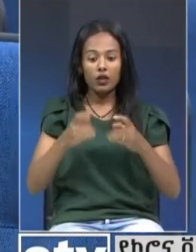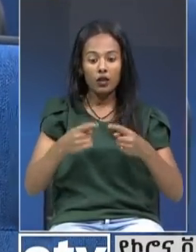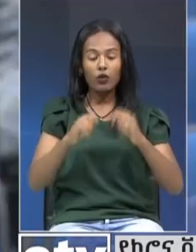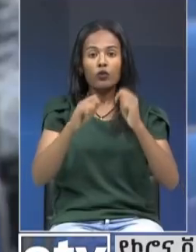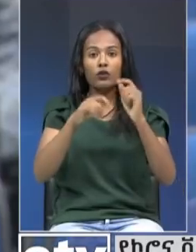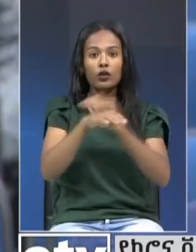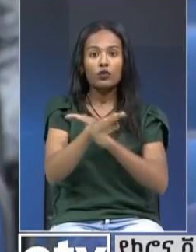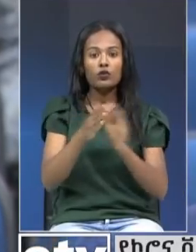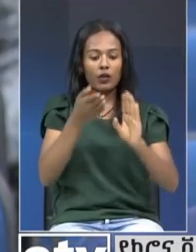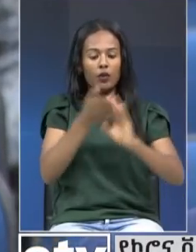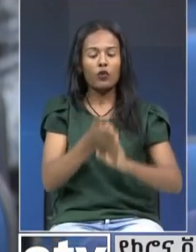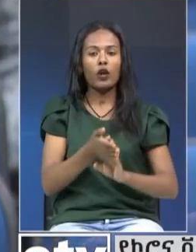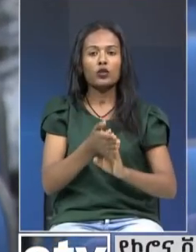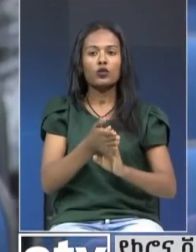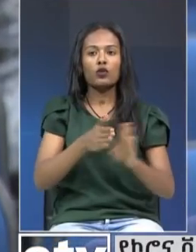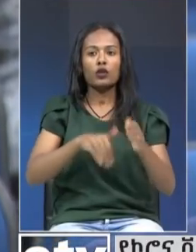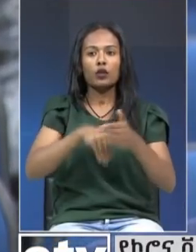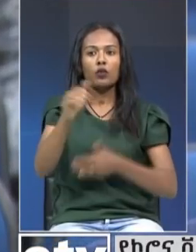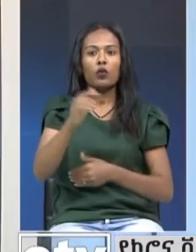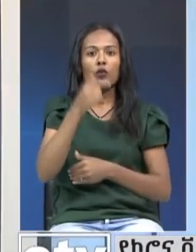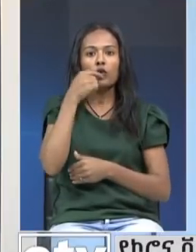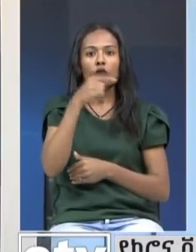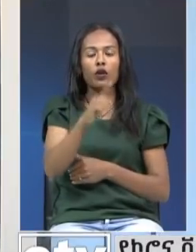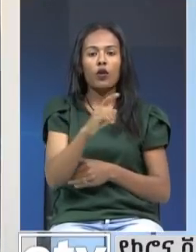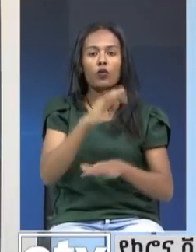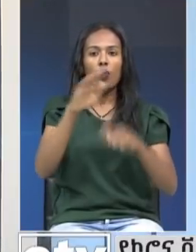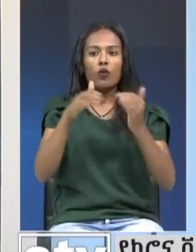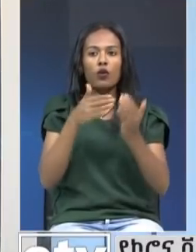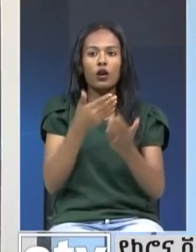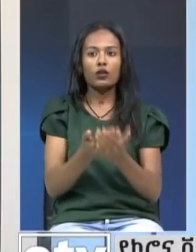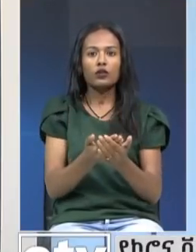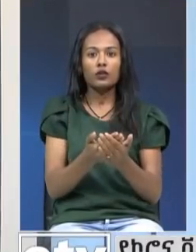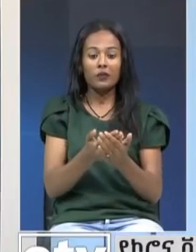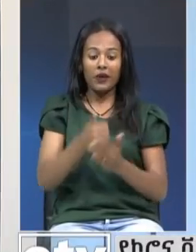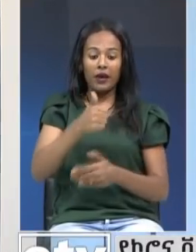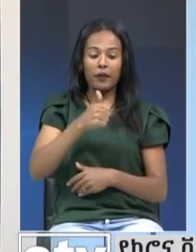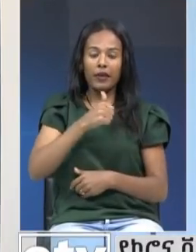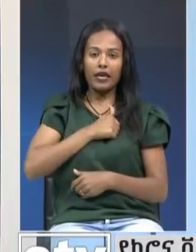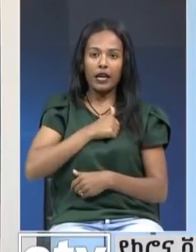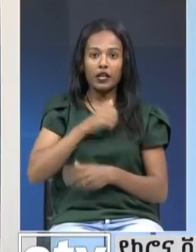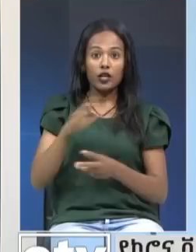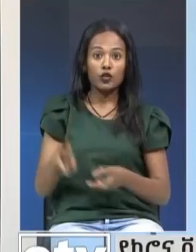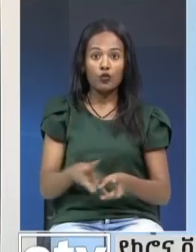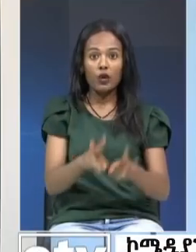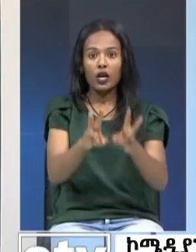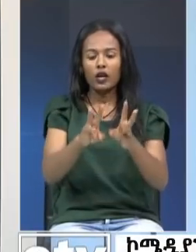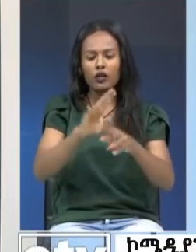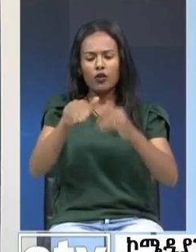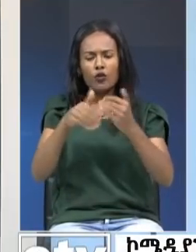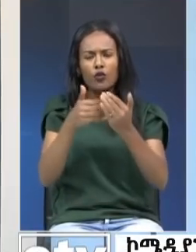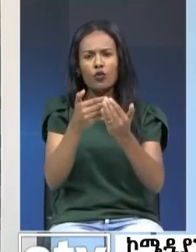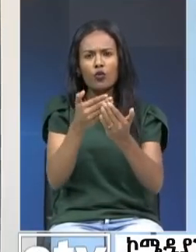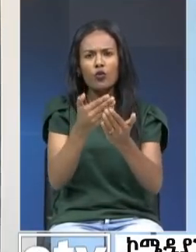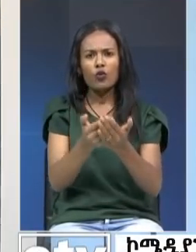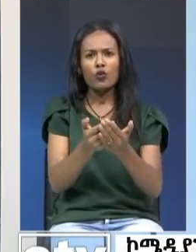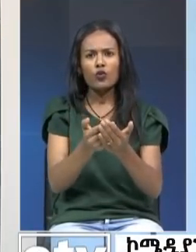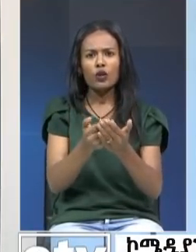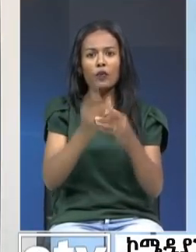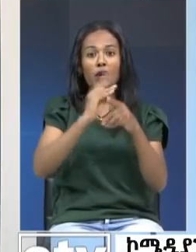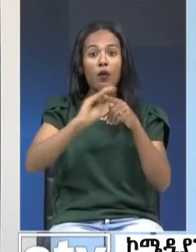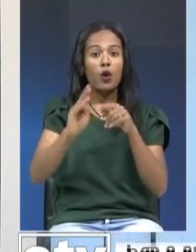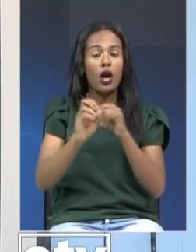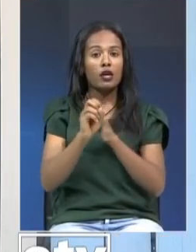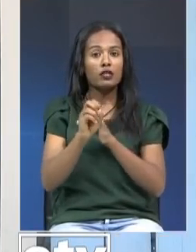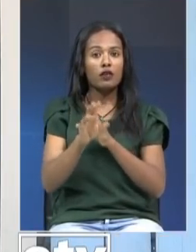ውስጥ የበኩላቸውን እንደሚወጡ ተናግረዋል። ሁላችንም በየራሳችን መንገድ ሁሉም የሙያ